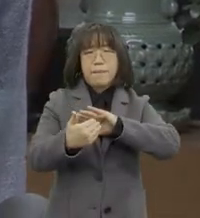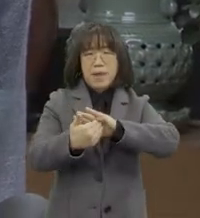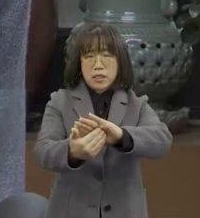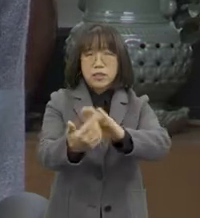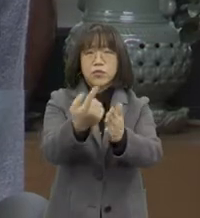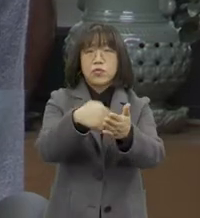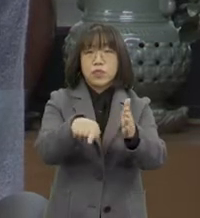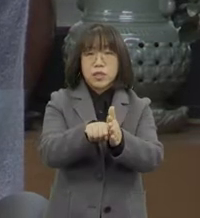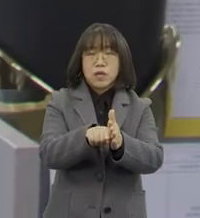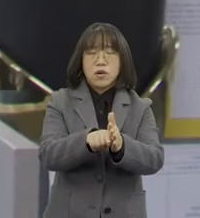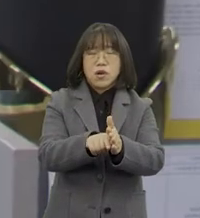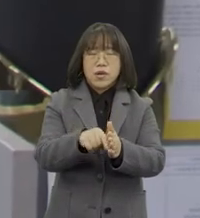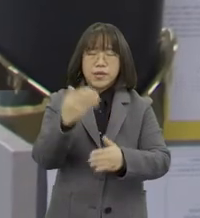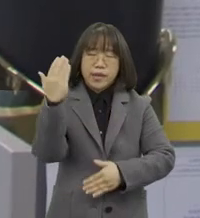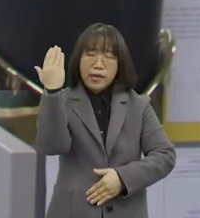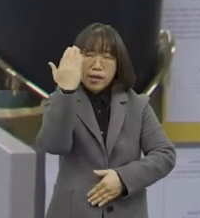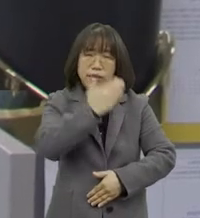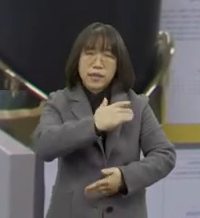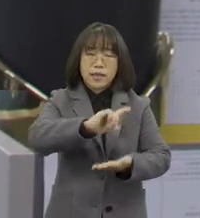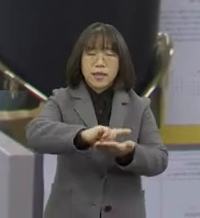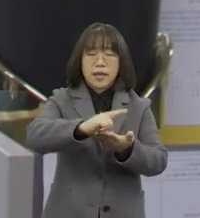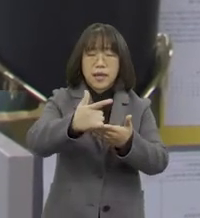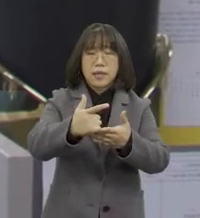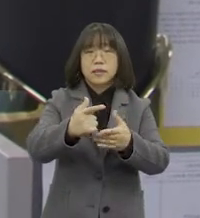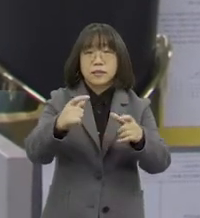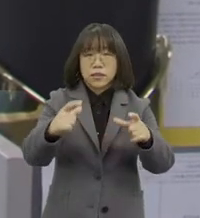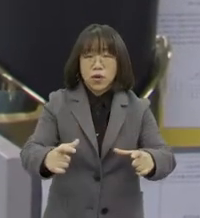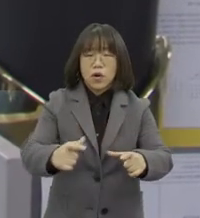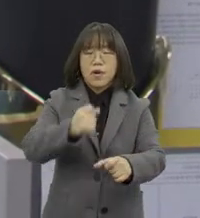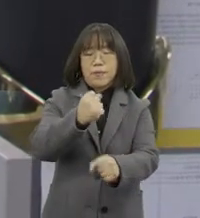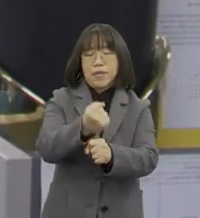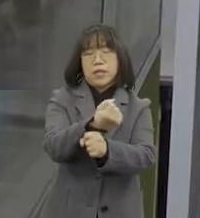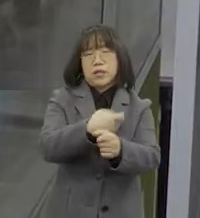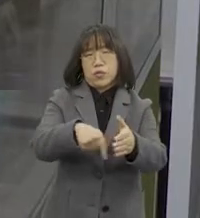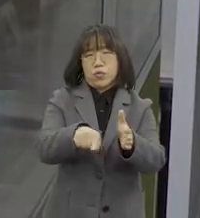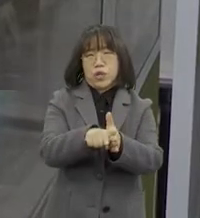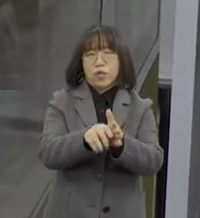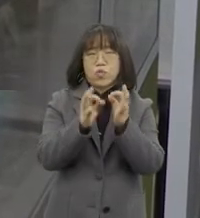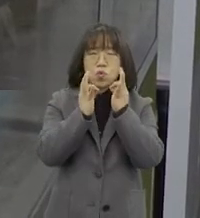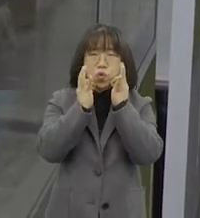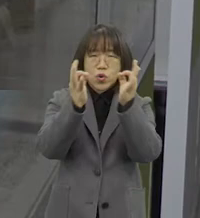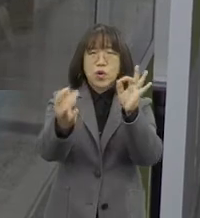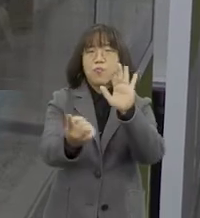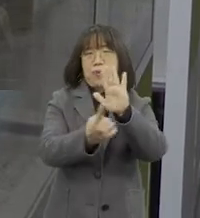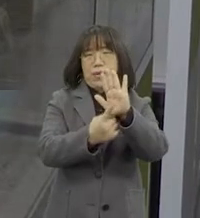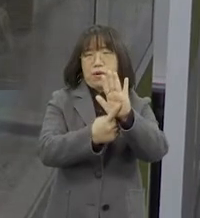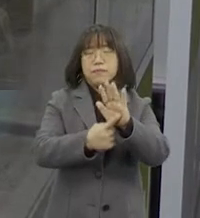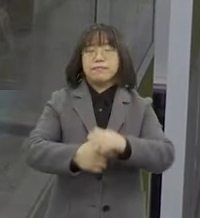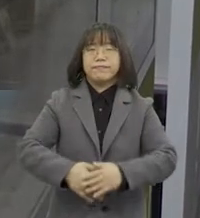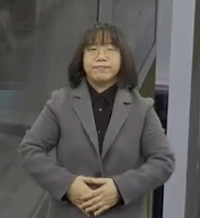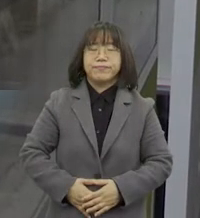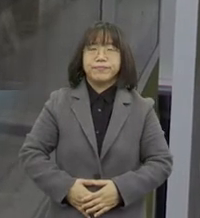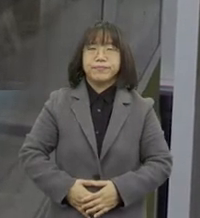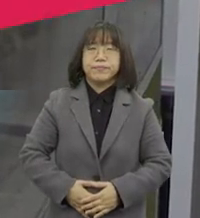국민에게 신뢰받는 부패 없는 청렴한 강서 를 만드는데 최선을 다하겠다 는 방침입니다